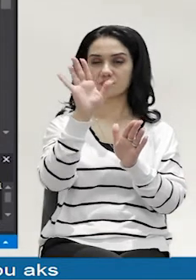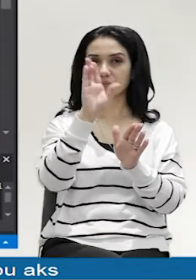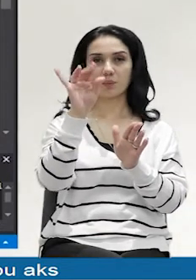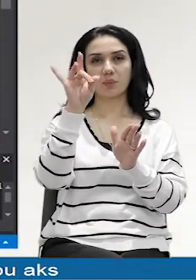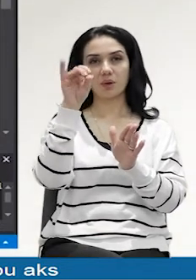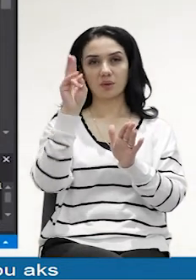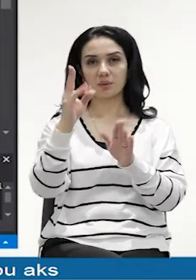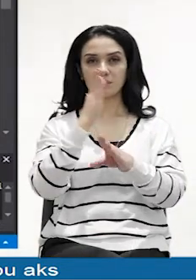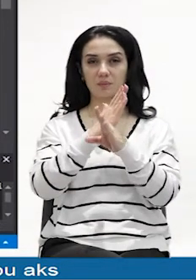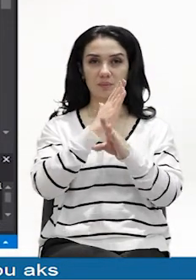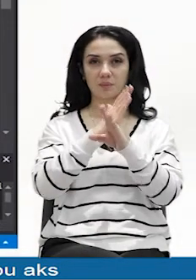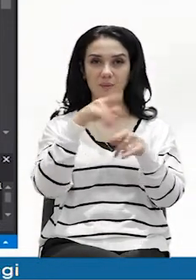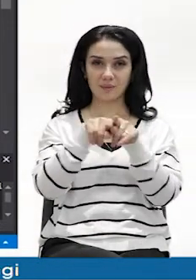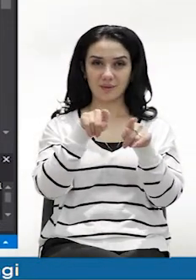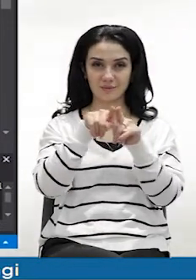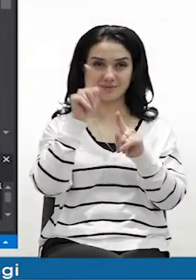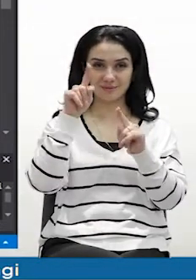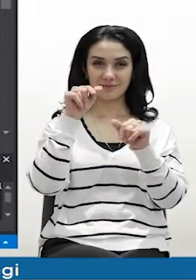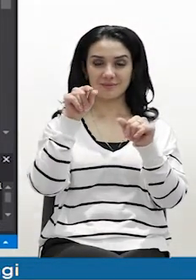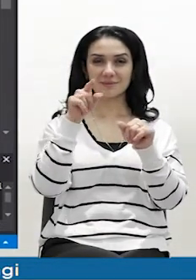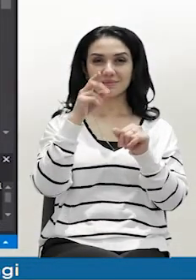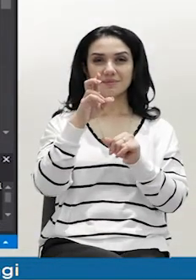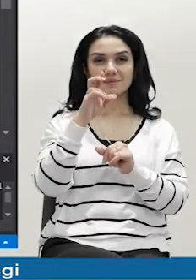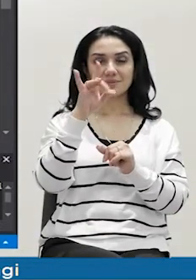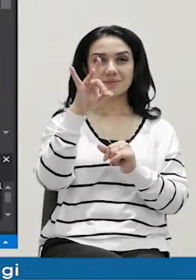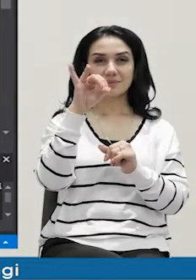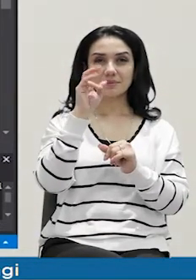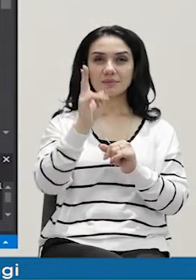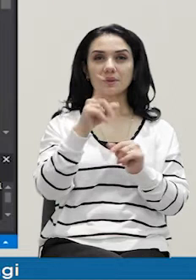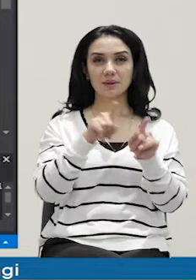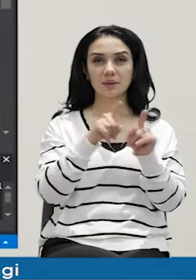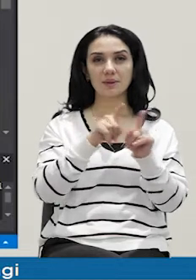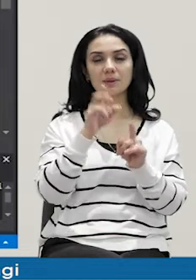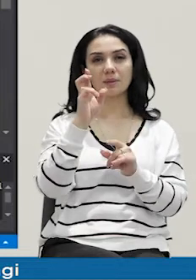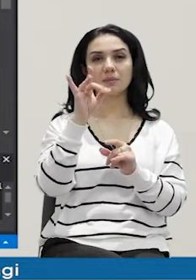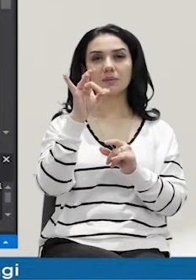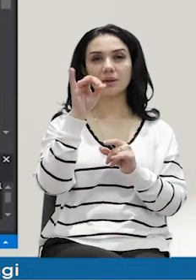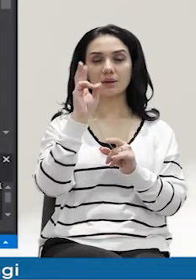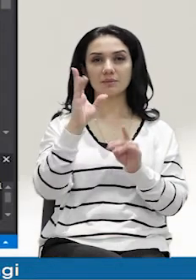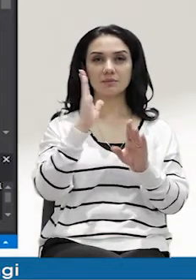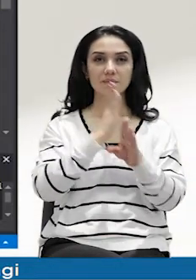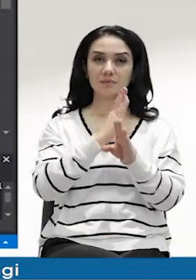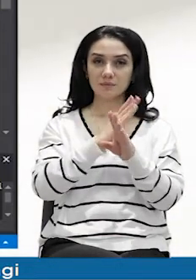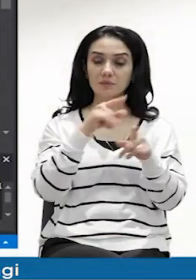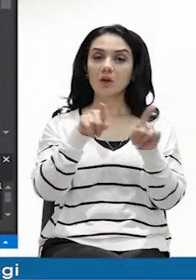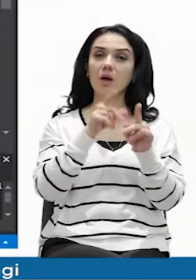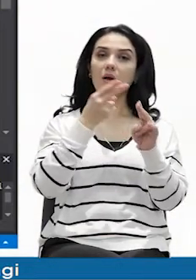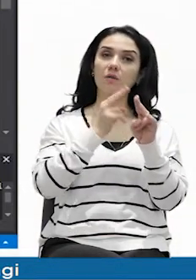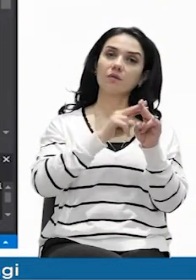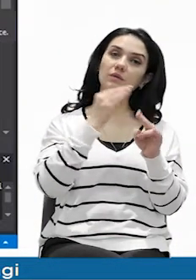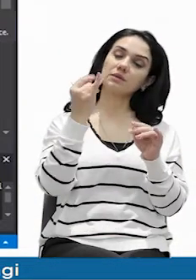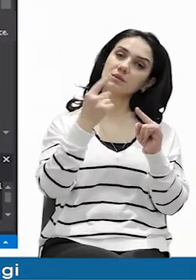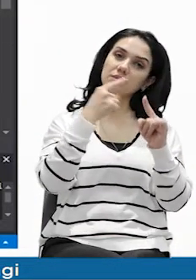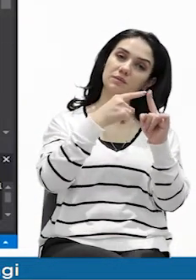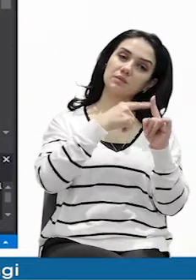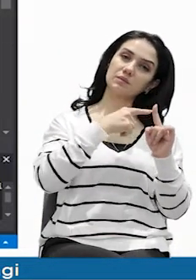brick. Bosa bu. Bir bosa bu. Aks halde brick kıl. Bu mesela brick kılması keyingisini koşup koşup